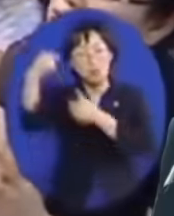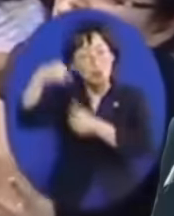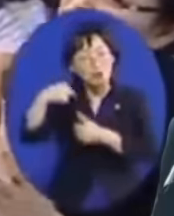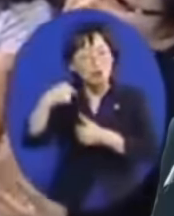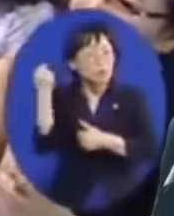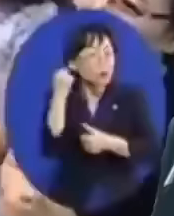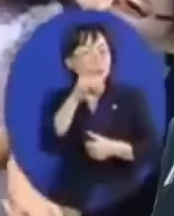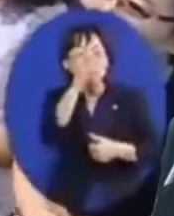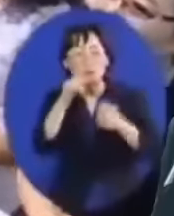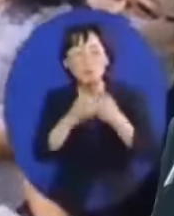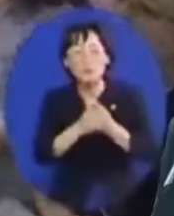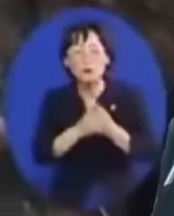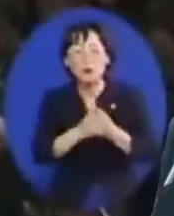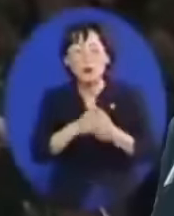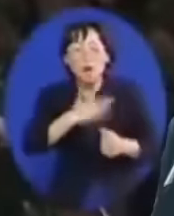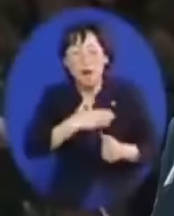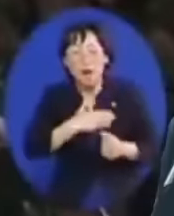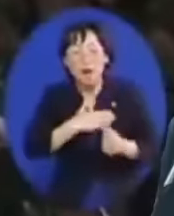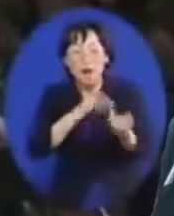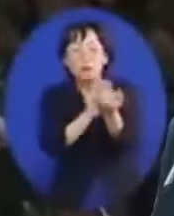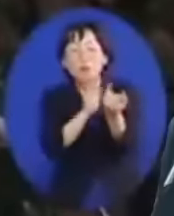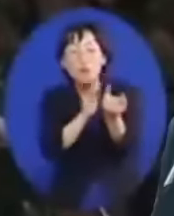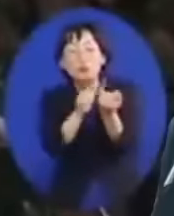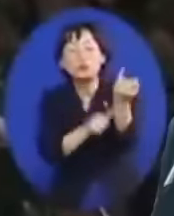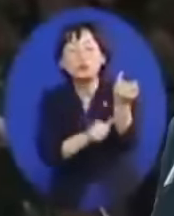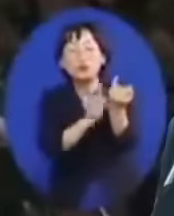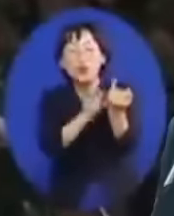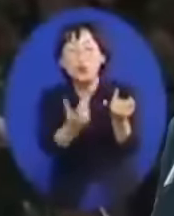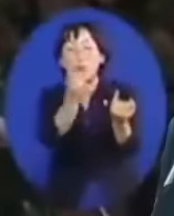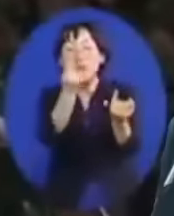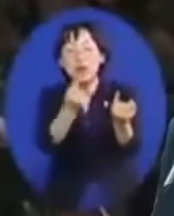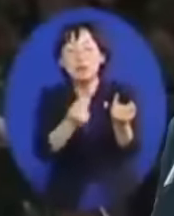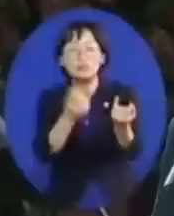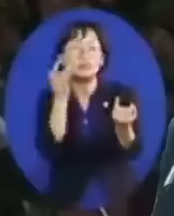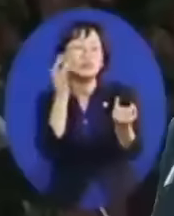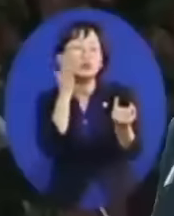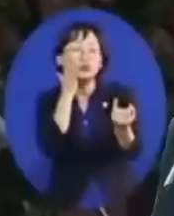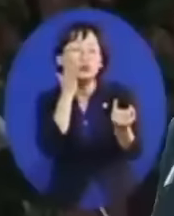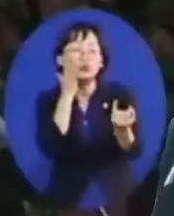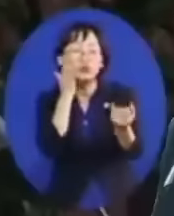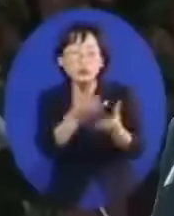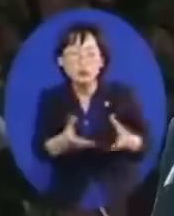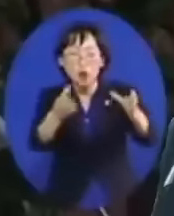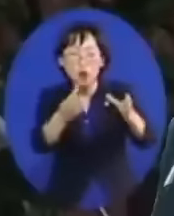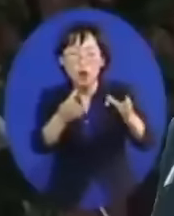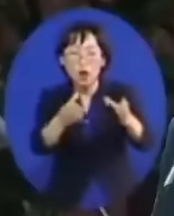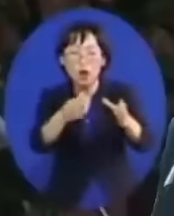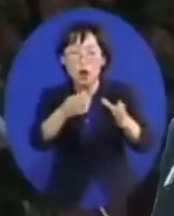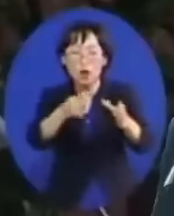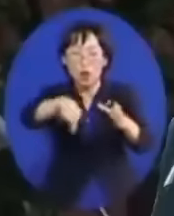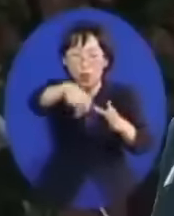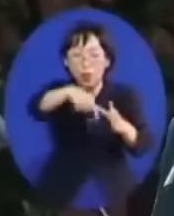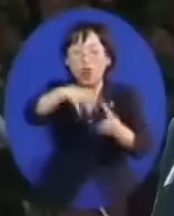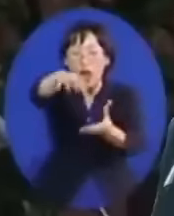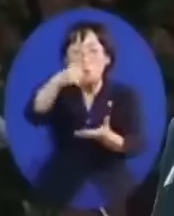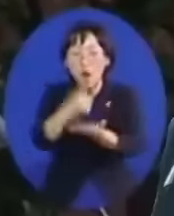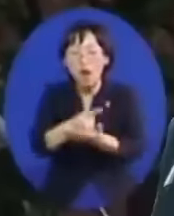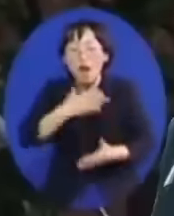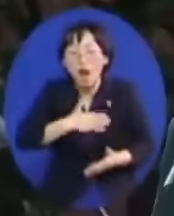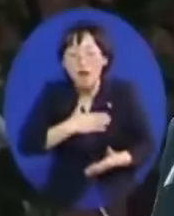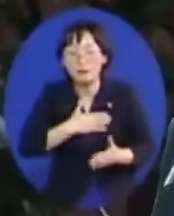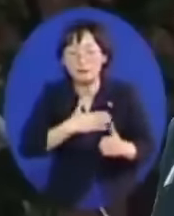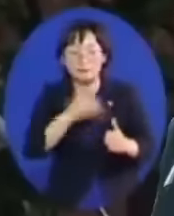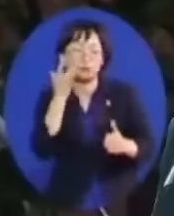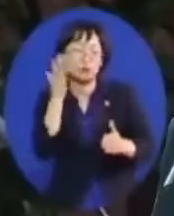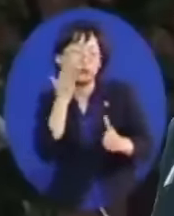그래서 울고 있는 우리 집사람에게 빨리 진 꿀을 한 그릇 타오라 했습니다. 그 집에 마침 꿀이 있어서